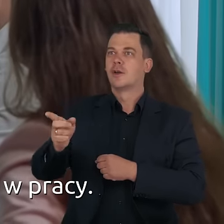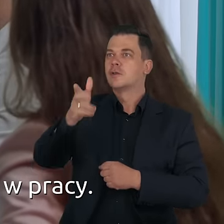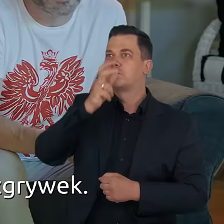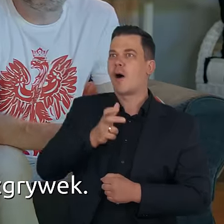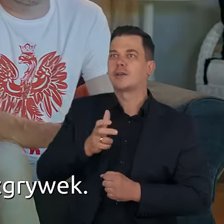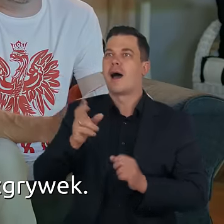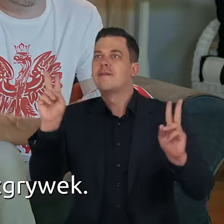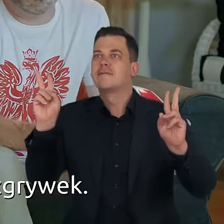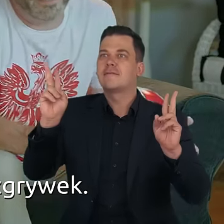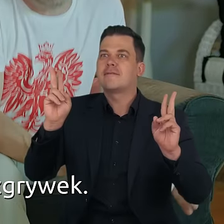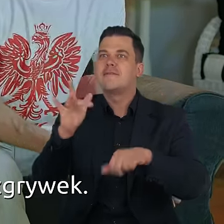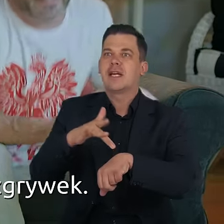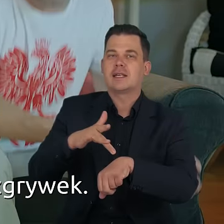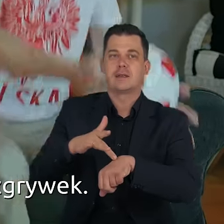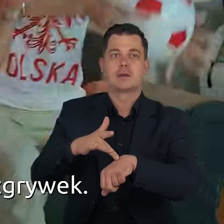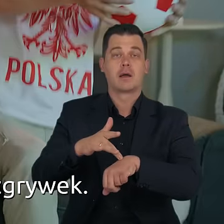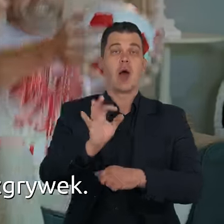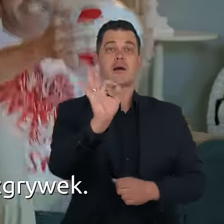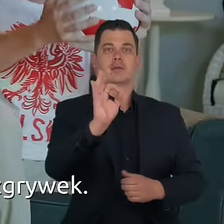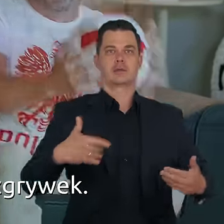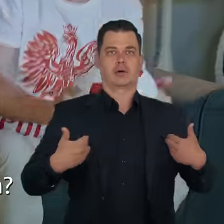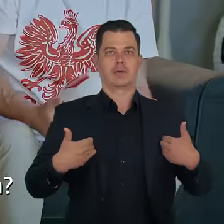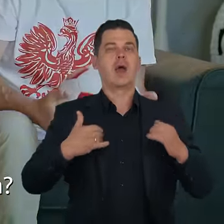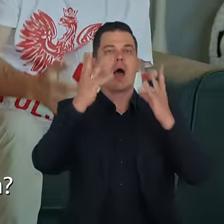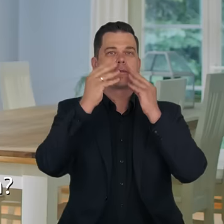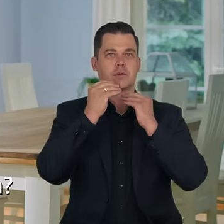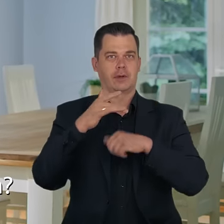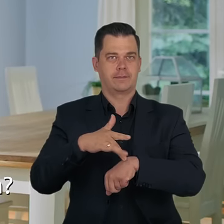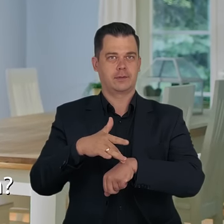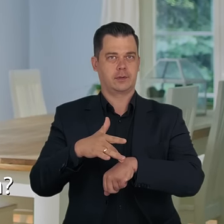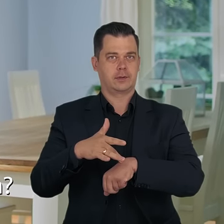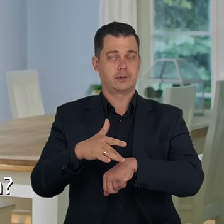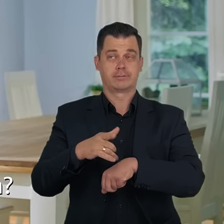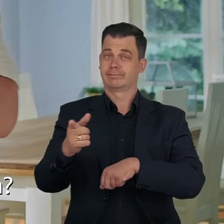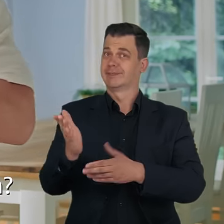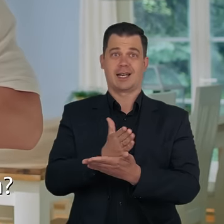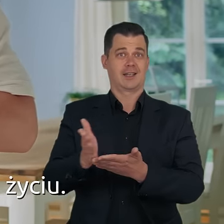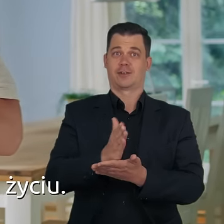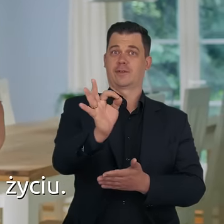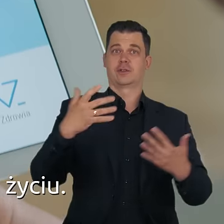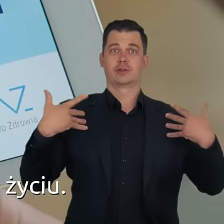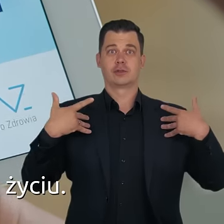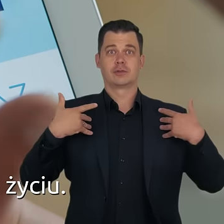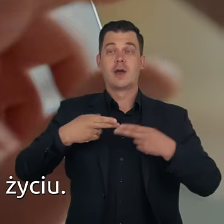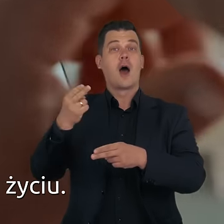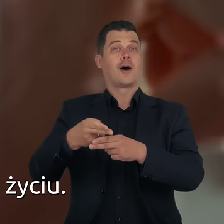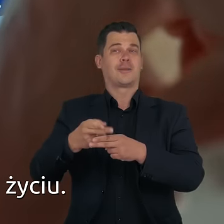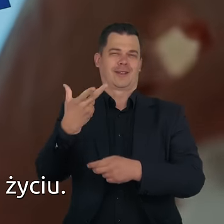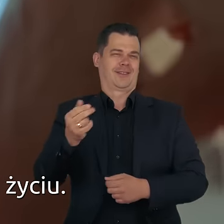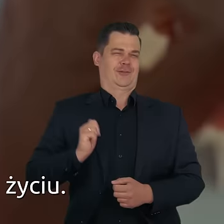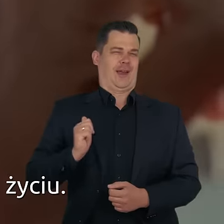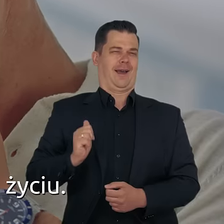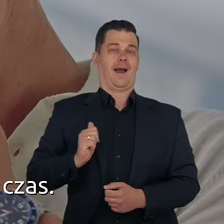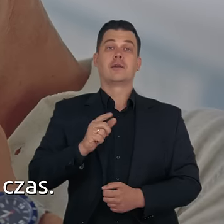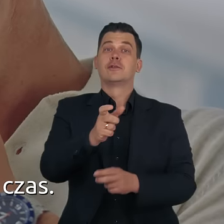pracy. Ekscytujesz się wynikami sportowych rozgrywek. A jak z wynikami twojego zdrowia? Te wyniki mogą zadecydować o